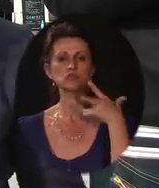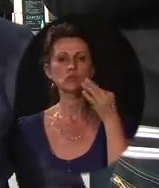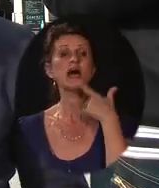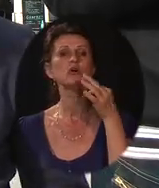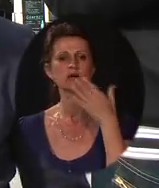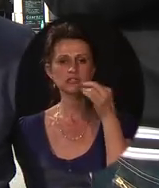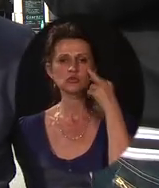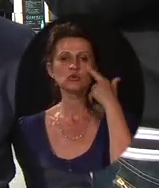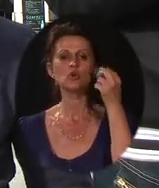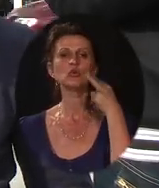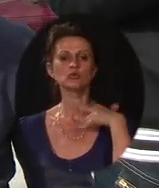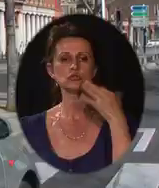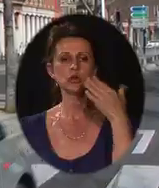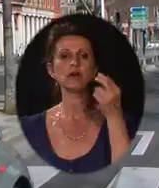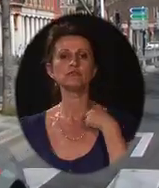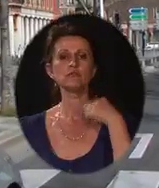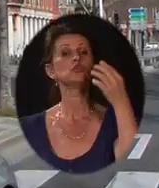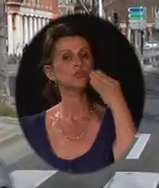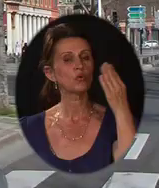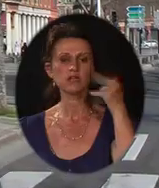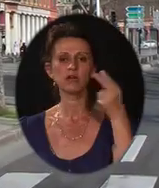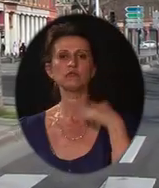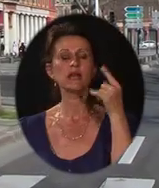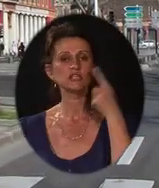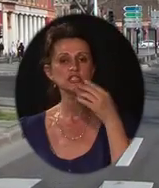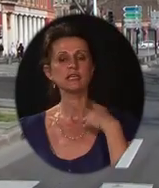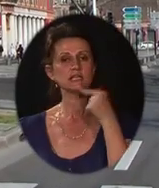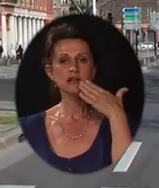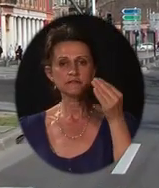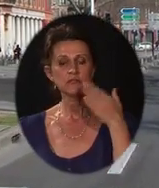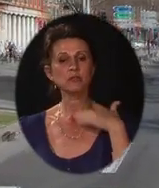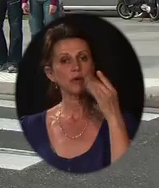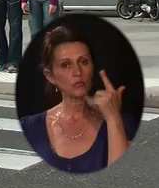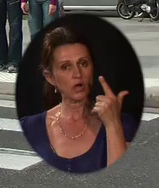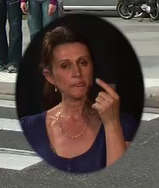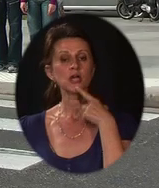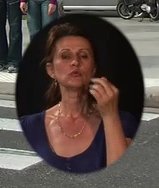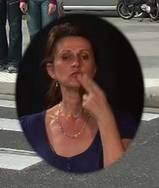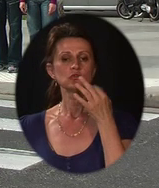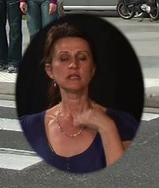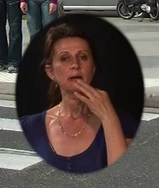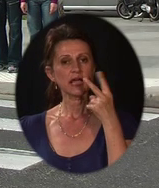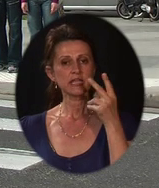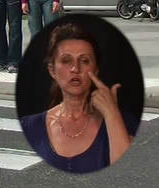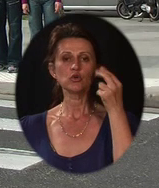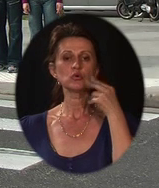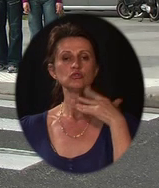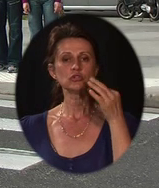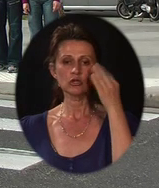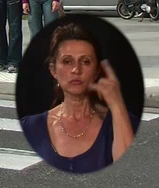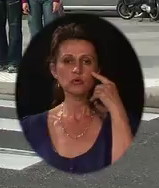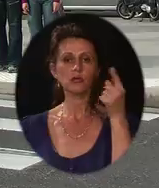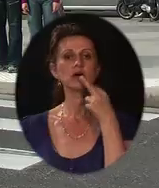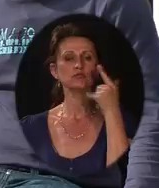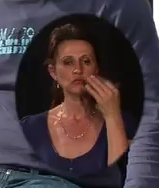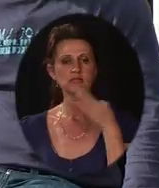Alors, est-ce que le conducteur m'a vu ? Eh bien non, il a vu Aladji et Delphine, mais pas moi. Pour vous, c'est pareil. Le conducteur